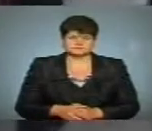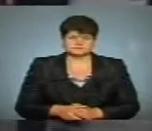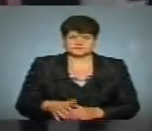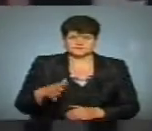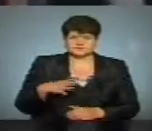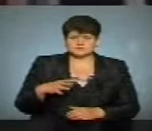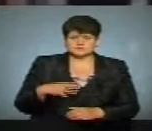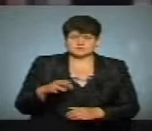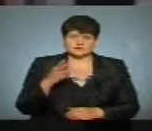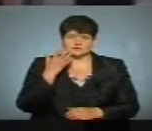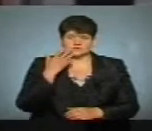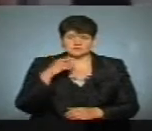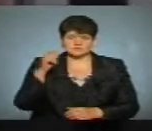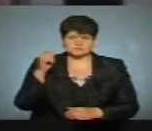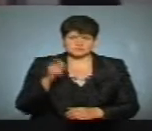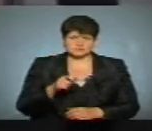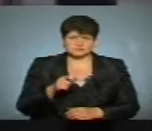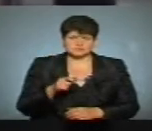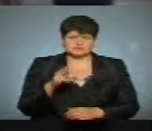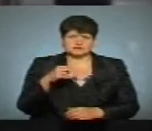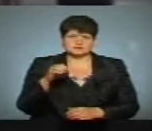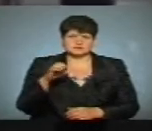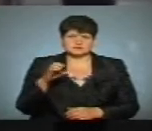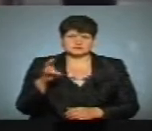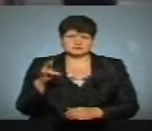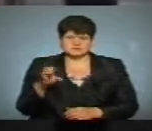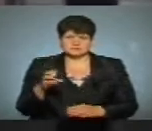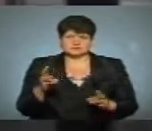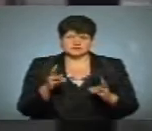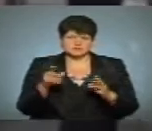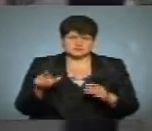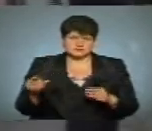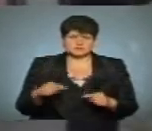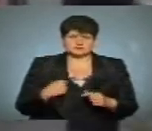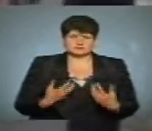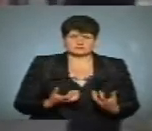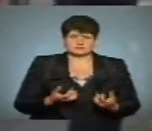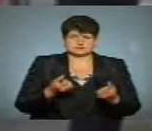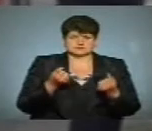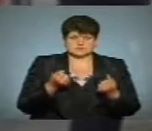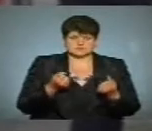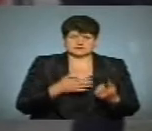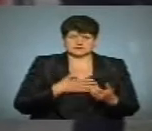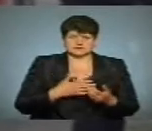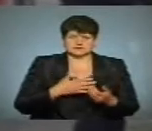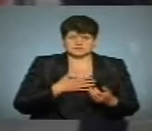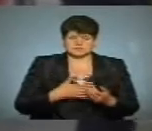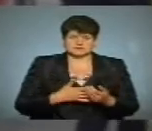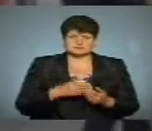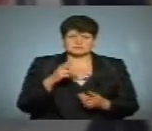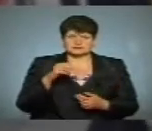Чекав, на, коли поїдуть ДСНСники, типу, пожежні, щоб не спасти. Ну, звісно, надихався від гарного